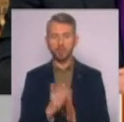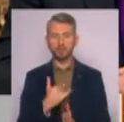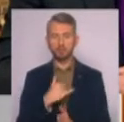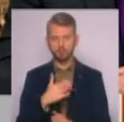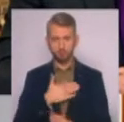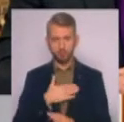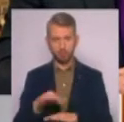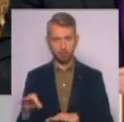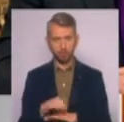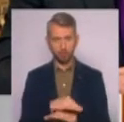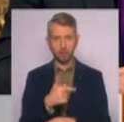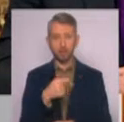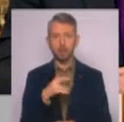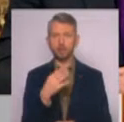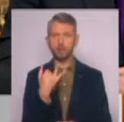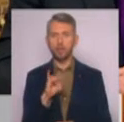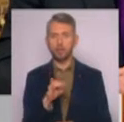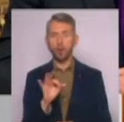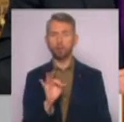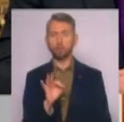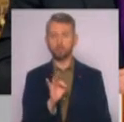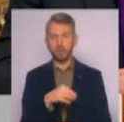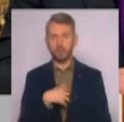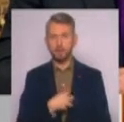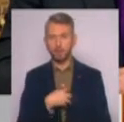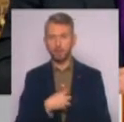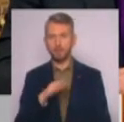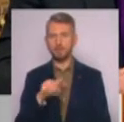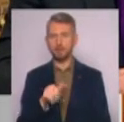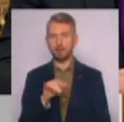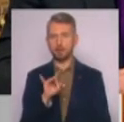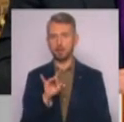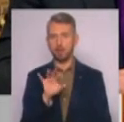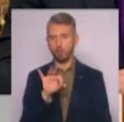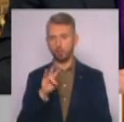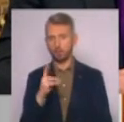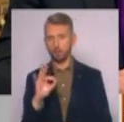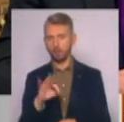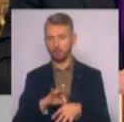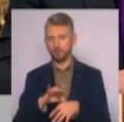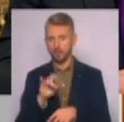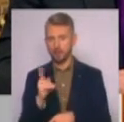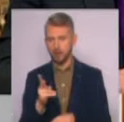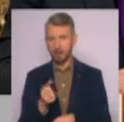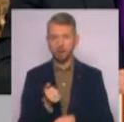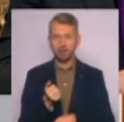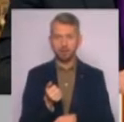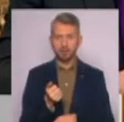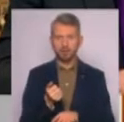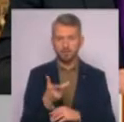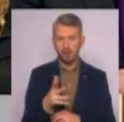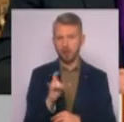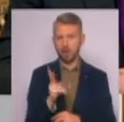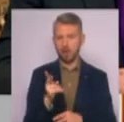чоловіка гнойний обструктивний бронхіт після онко. Ряд онкооперацій він переніс.